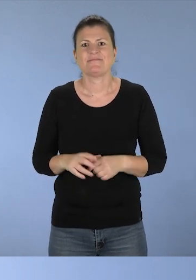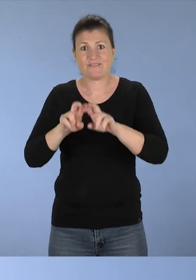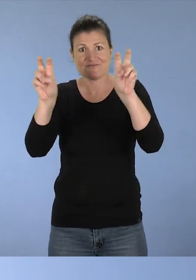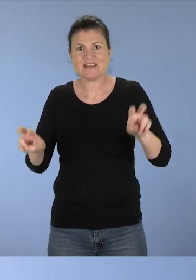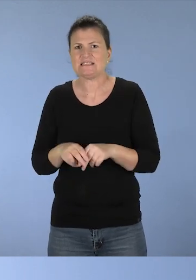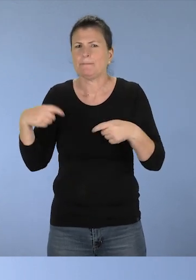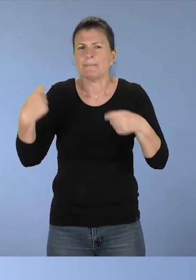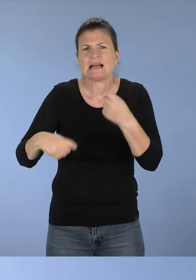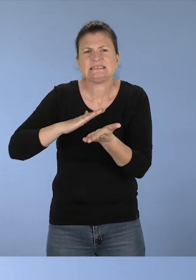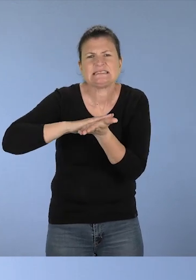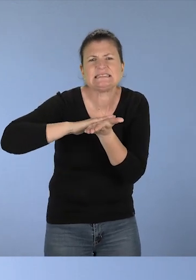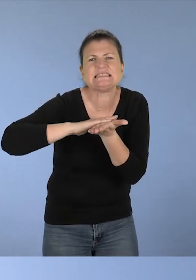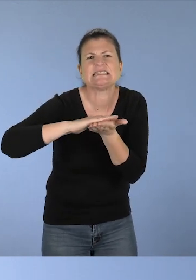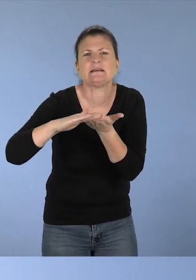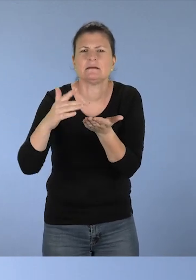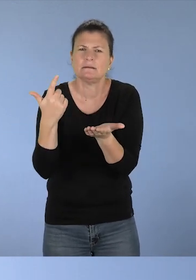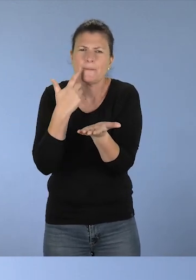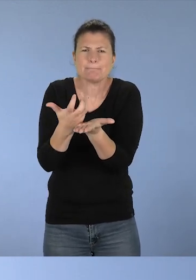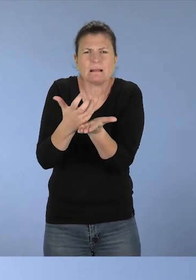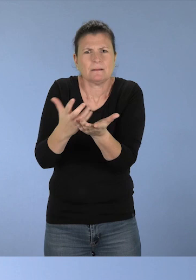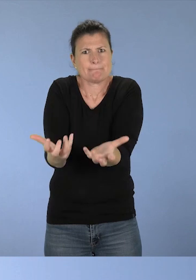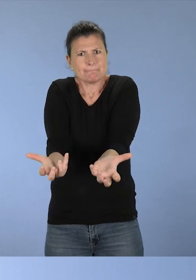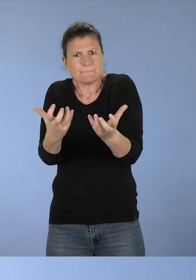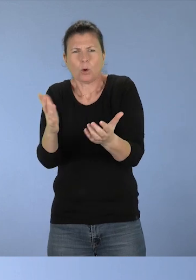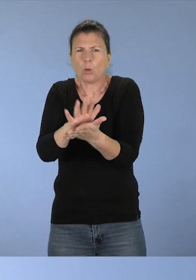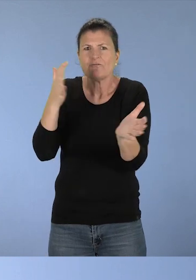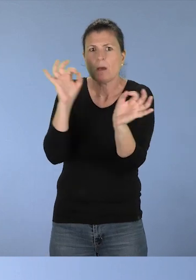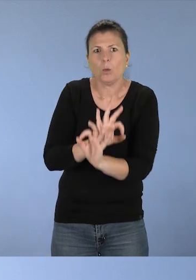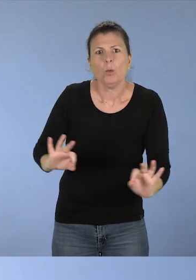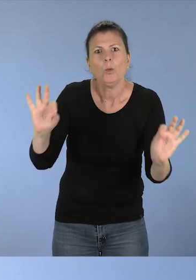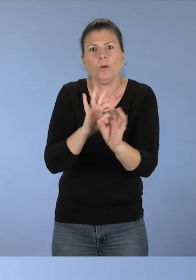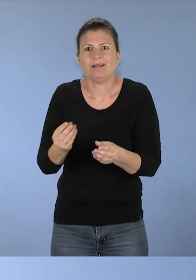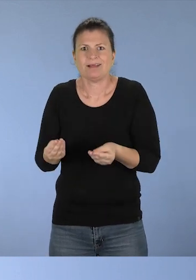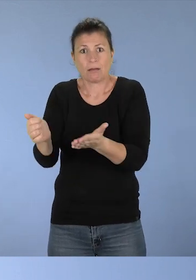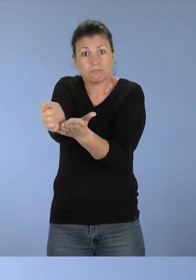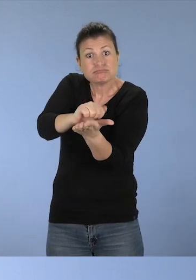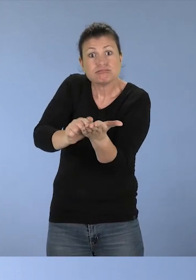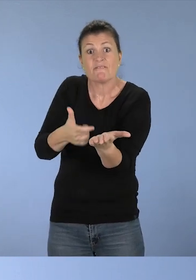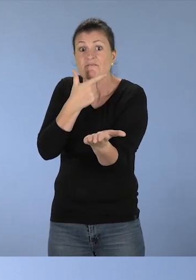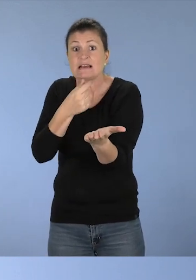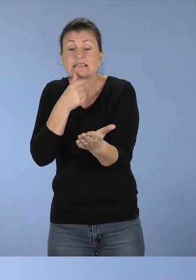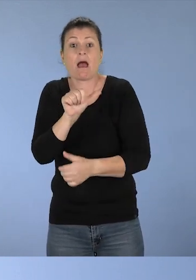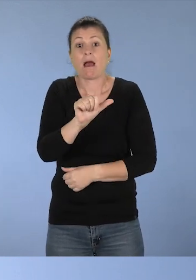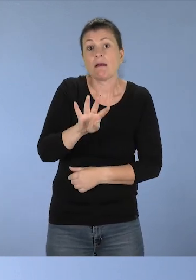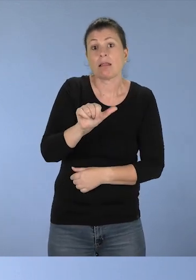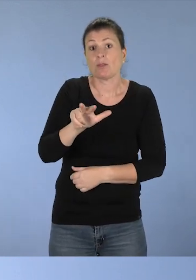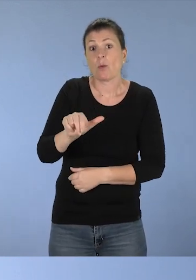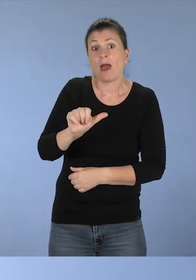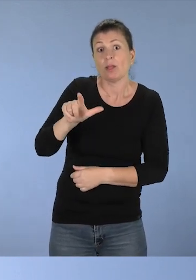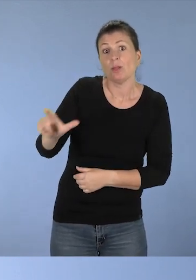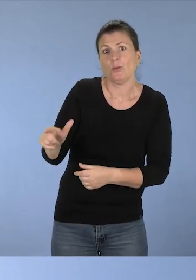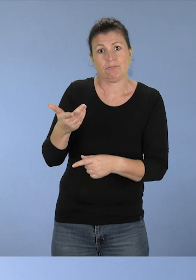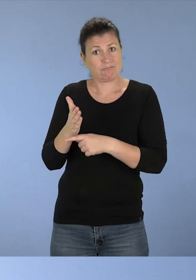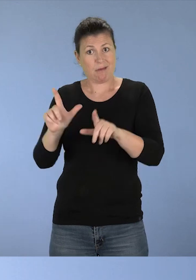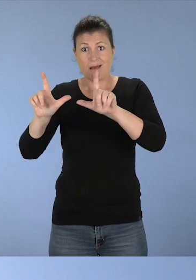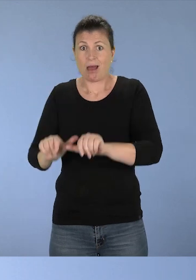nos fiches sont plastifiées mat pour un rendu impeccable et sans reflet. Elles se nettoient avec un chiffon sec. Le format A4, A3, A2